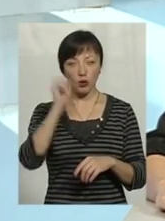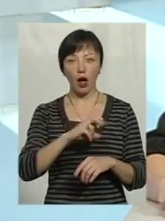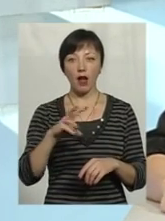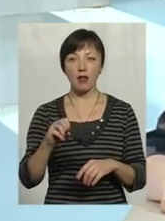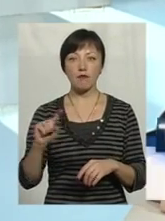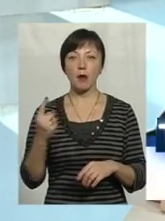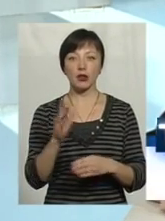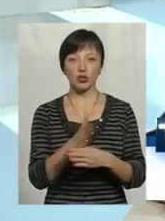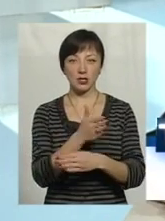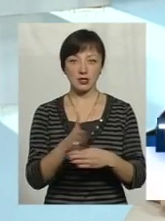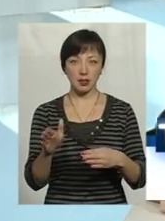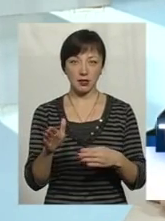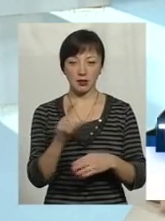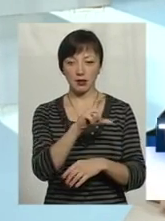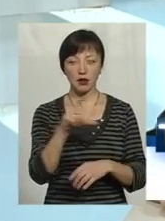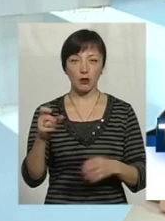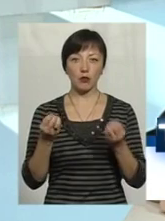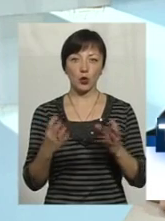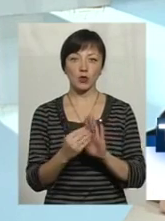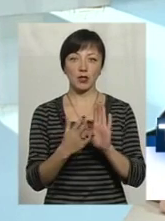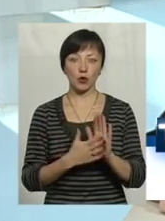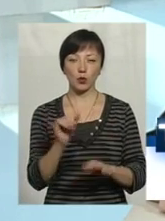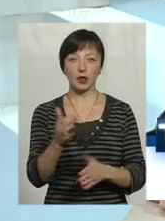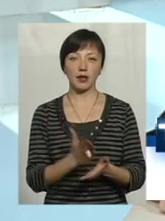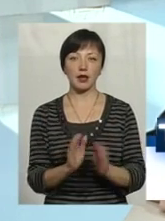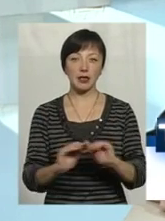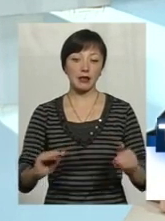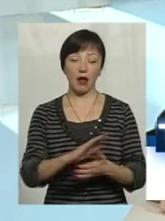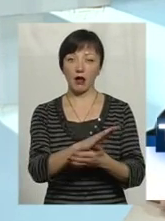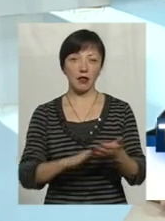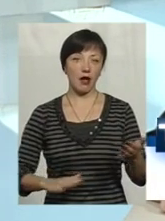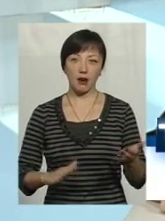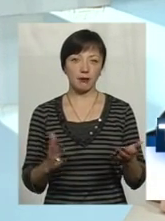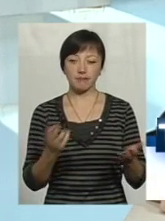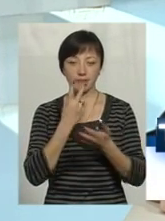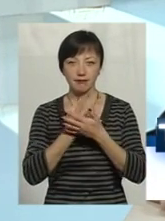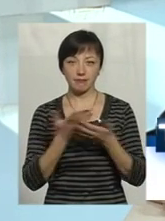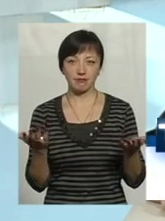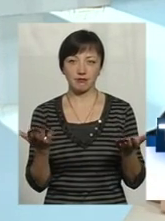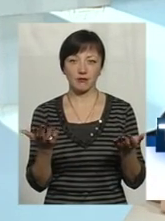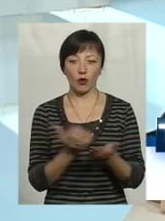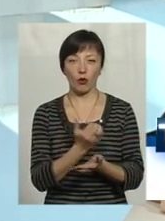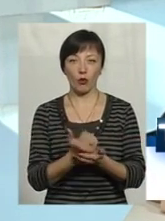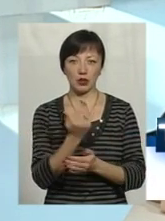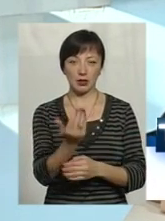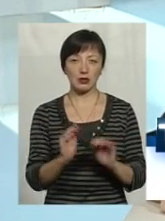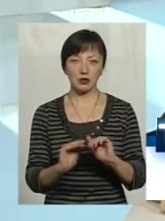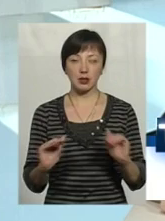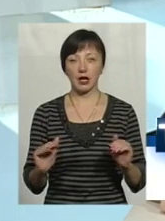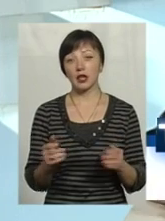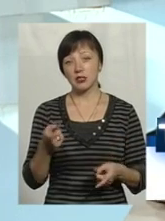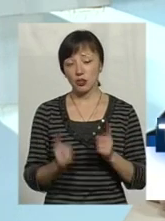тільки в першій частині. Вони просто декларують, що в них є діти, а далі воно не прослідковується. Звичайно,